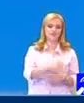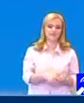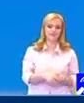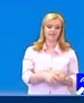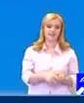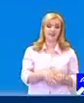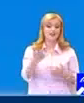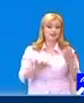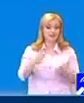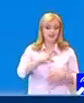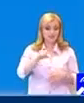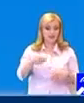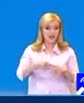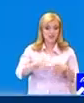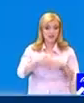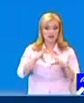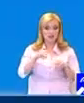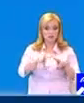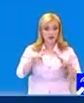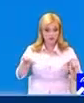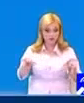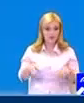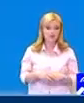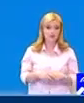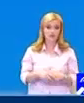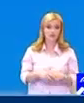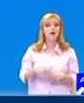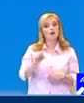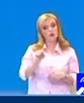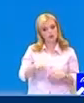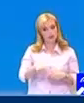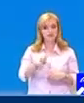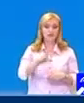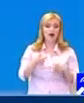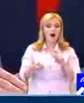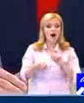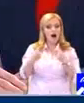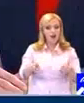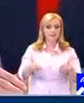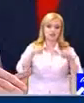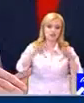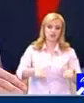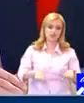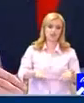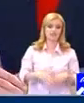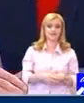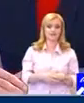nu aveam aceste alegeri parlamentare, puteam avea și altă decizie la PAS. Avem